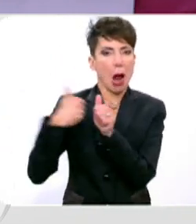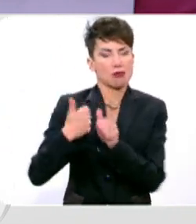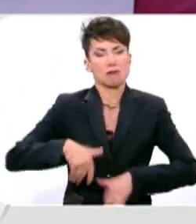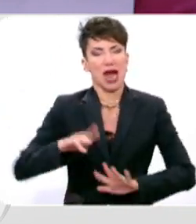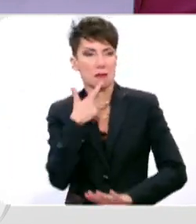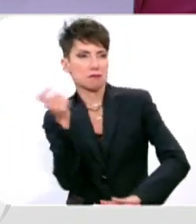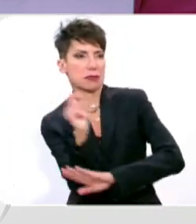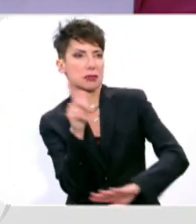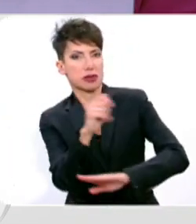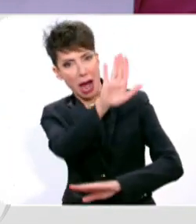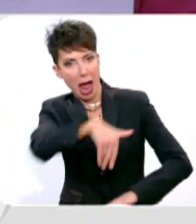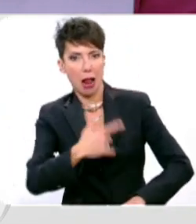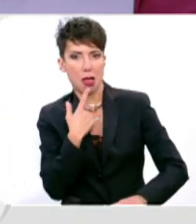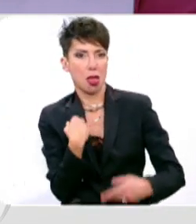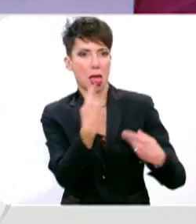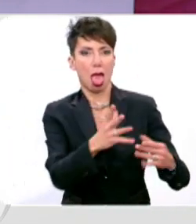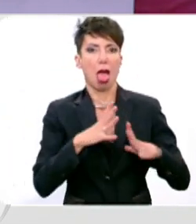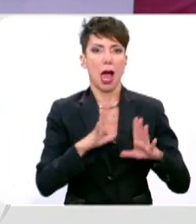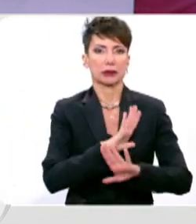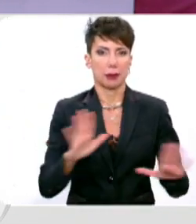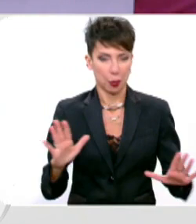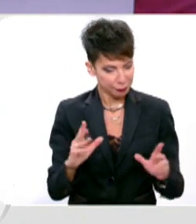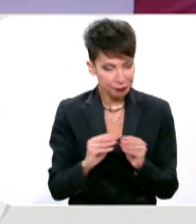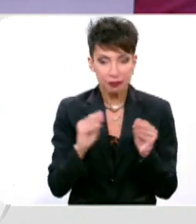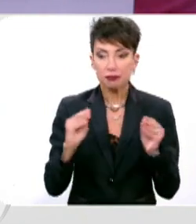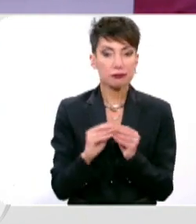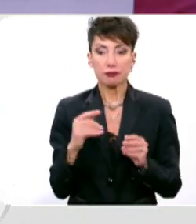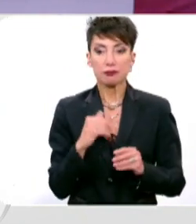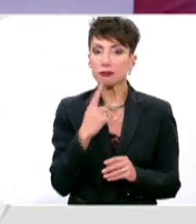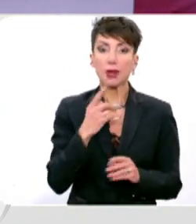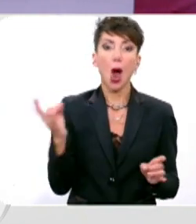παρακολουθηθεί η συσκευή. Όταν το ρωτούσαν για το ποσό,